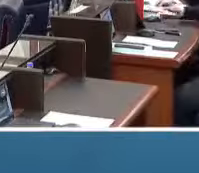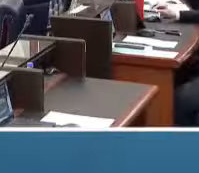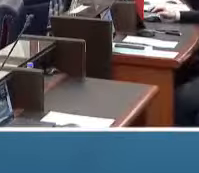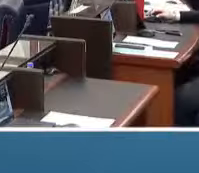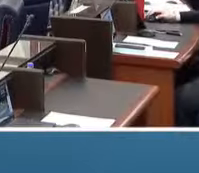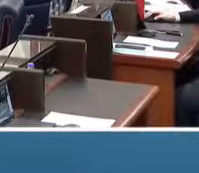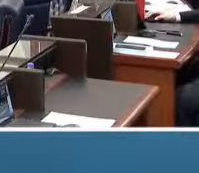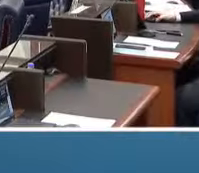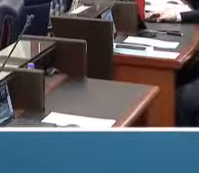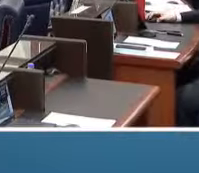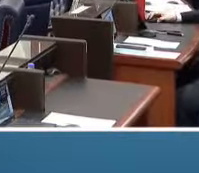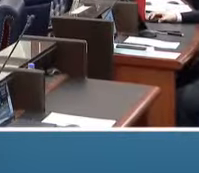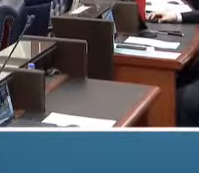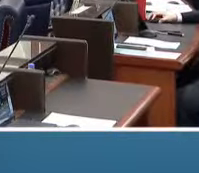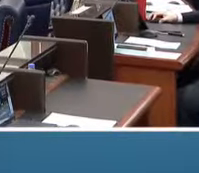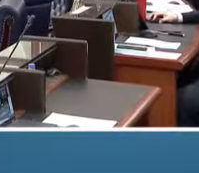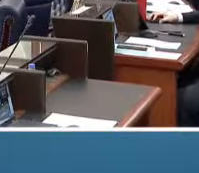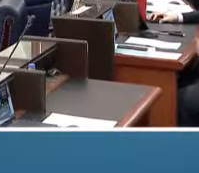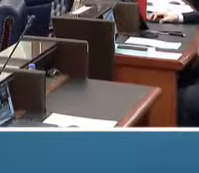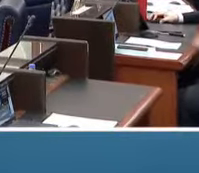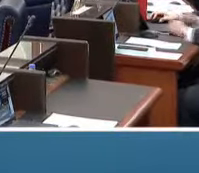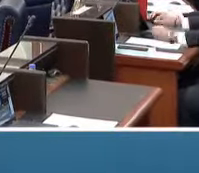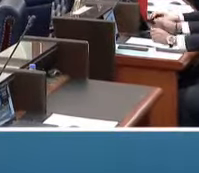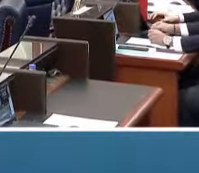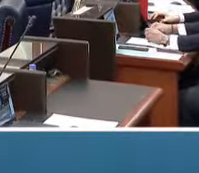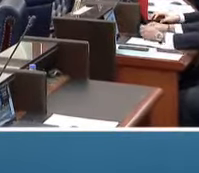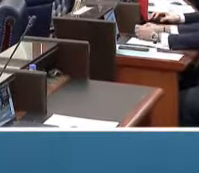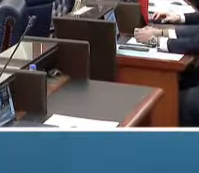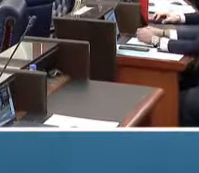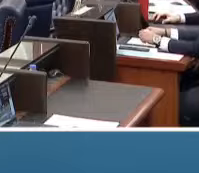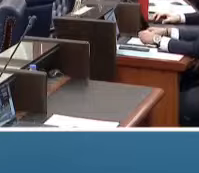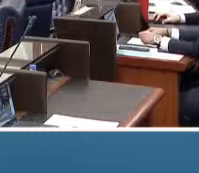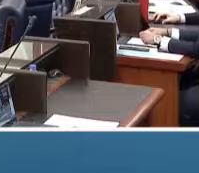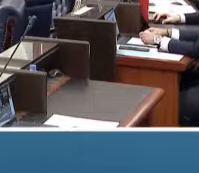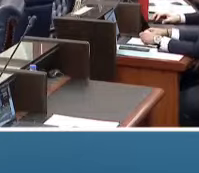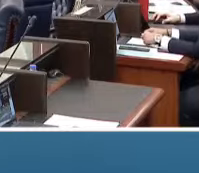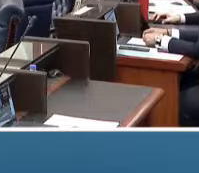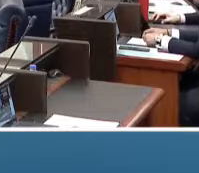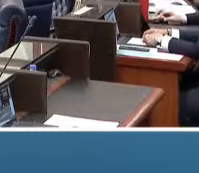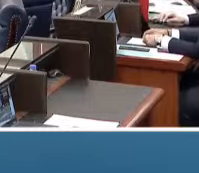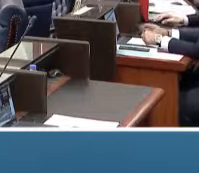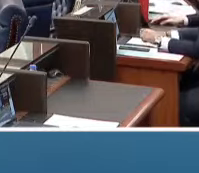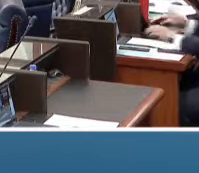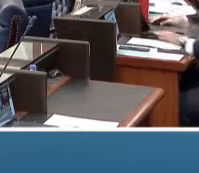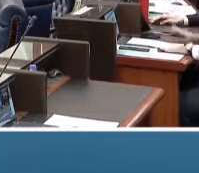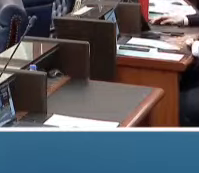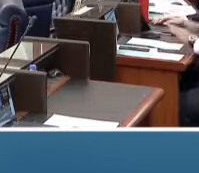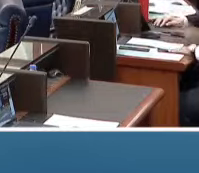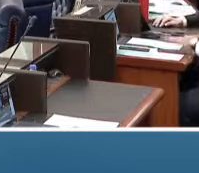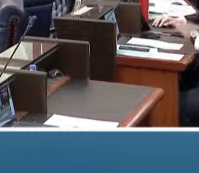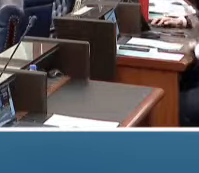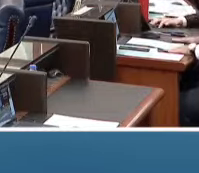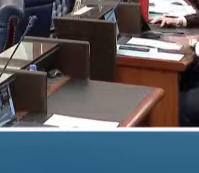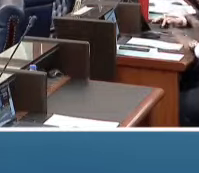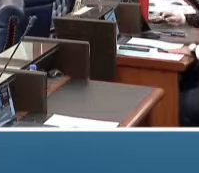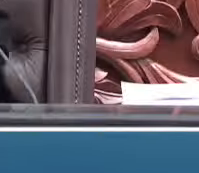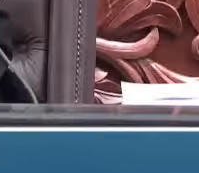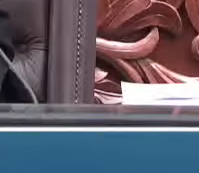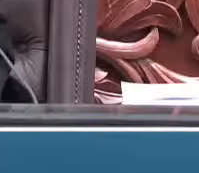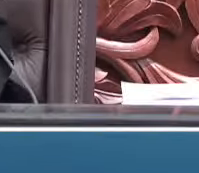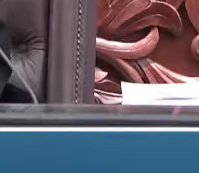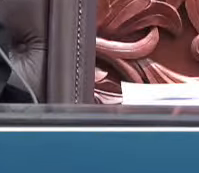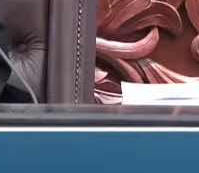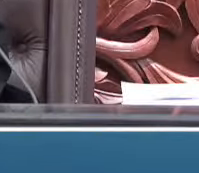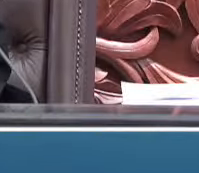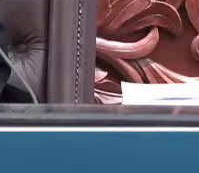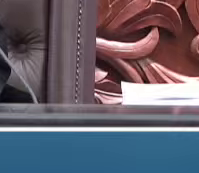Sejak 2020 hingga 2022, kerajaan telah membelanjakan RM700 juta bagi tujuan promosi dan